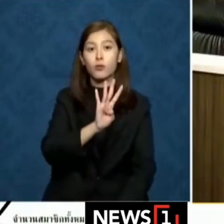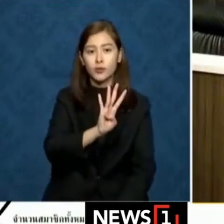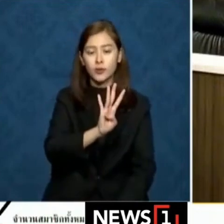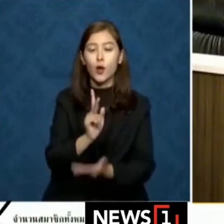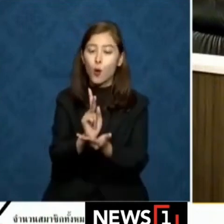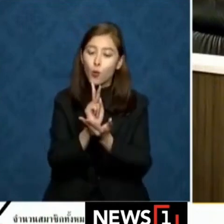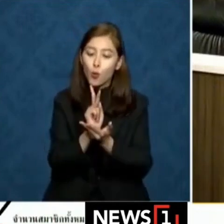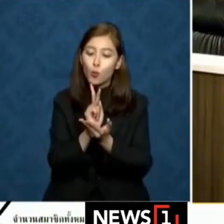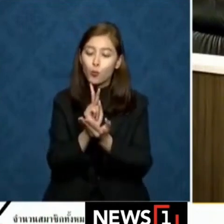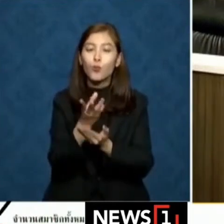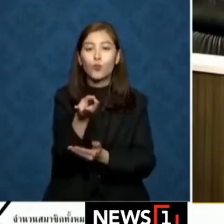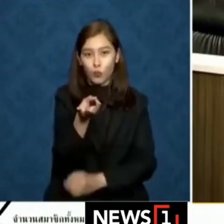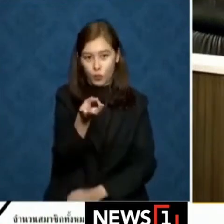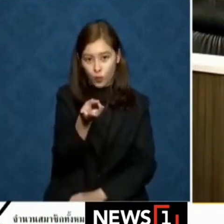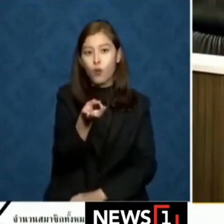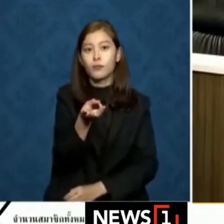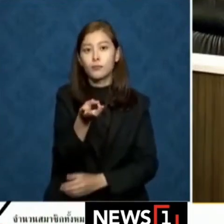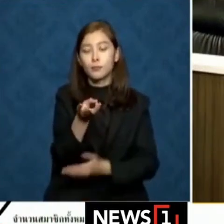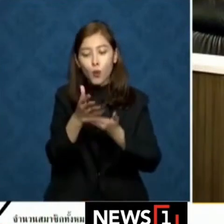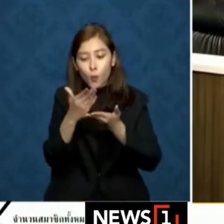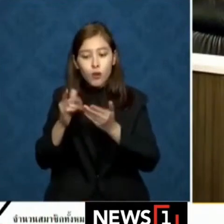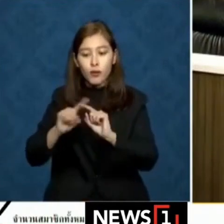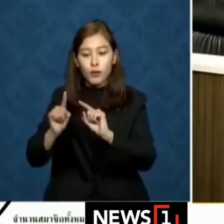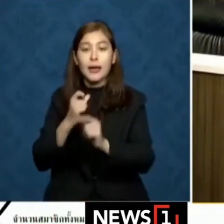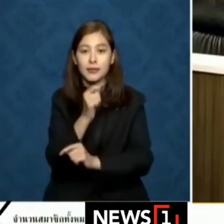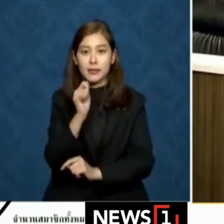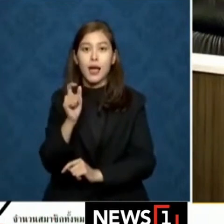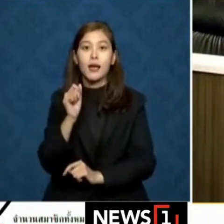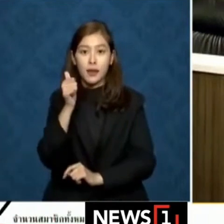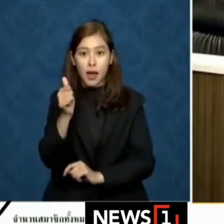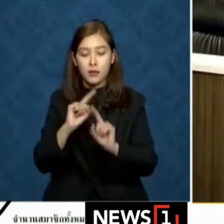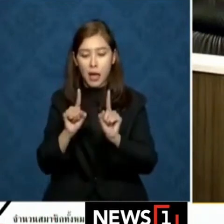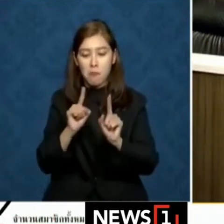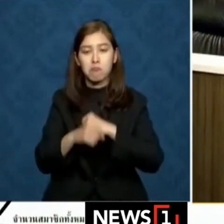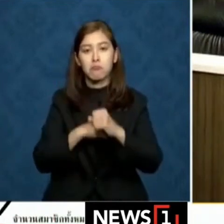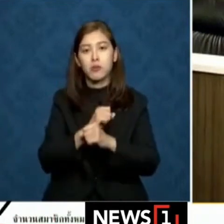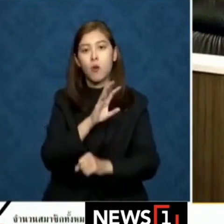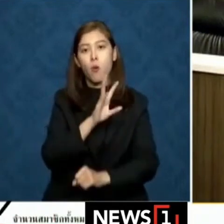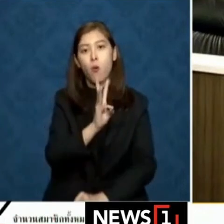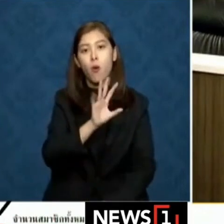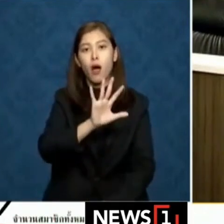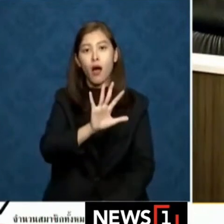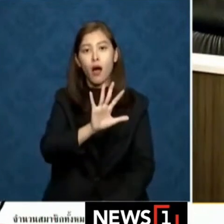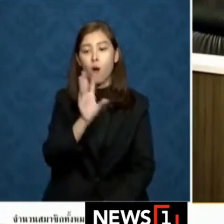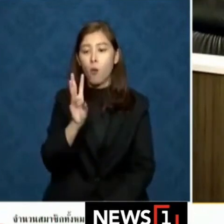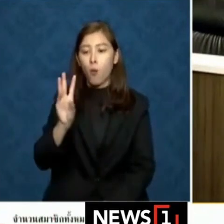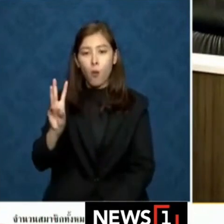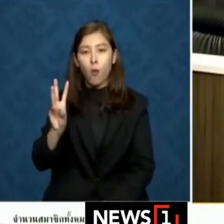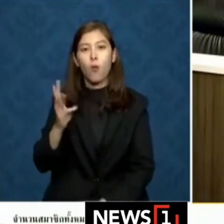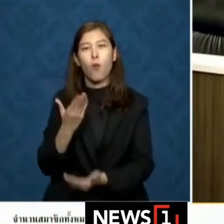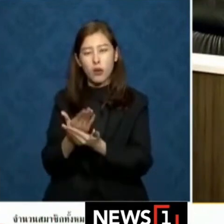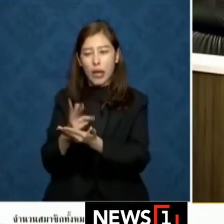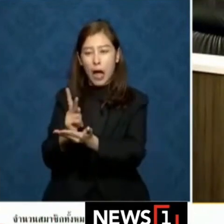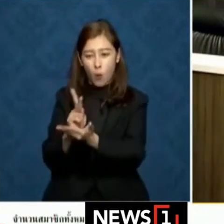หมื่นกว่าล้านเป็นไปไม่ได้แล้วก็ไม่มีทางนะคะที่จะให้เป็นแบบนั้นด้วยนอกจากนี้คุณพีระพันธ์ยังชี้แจง